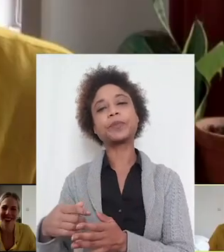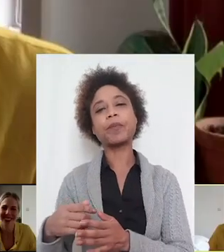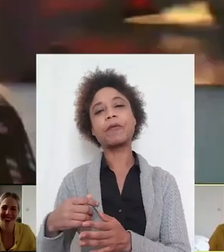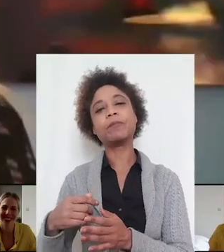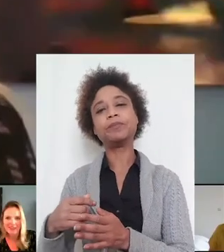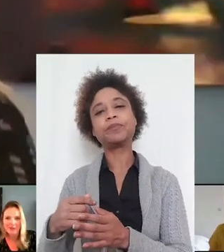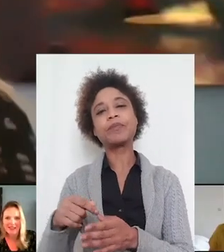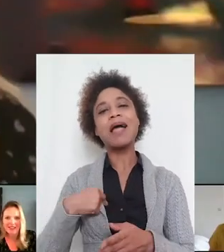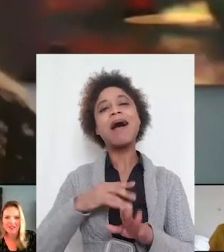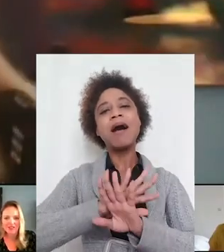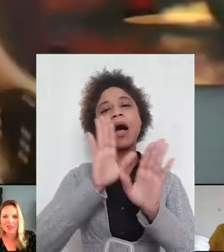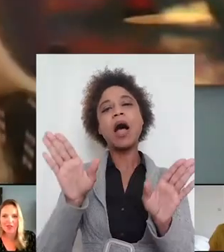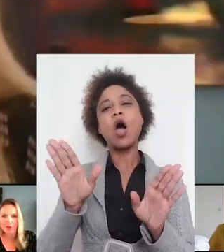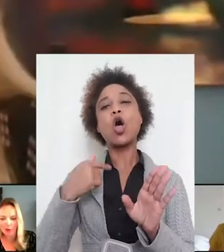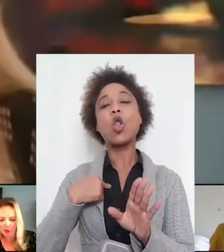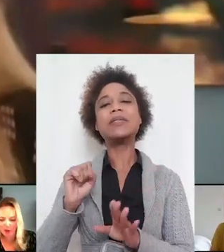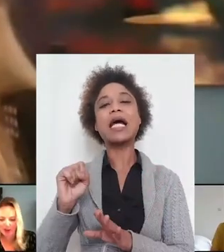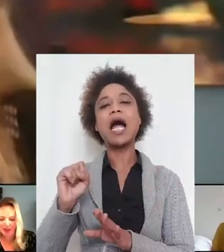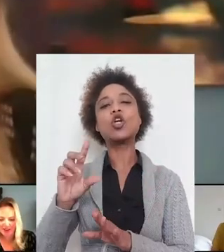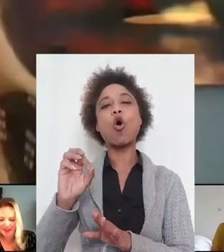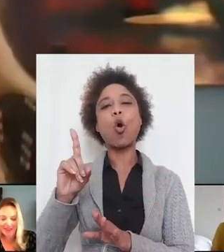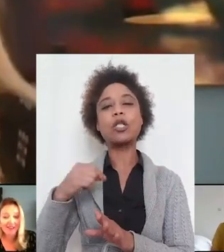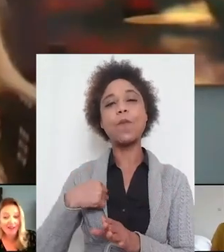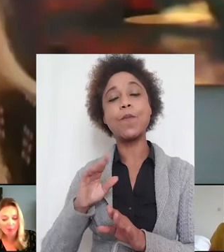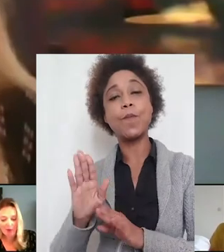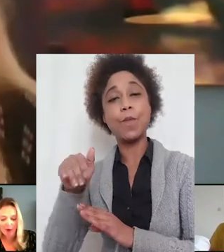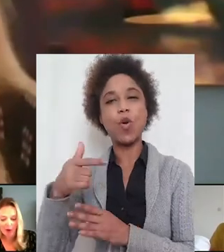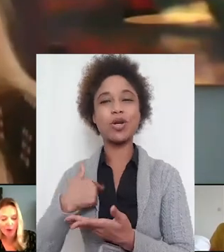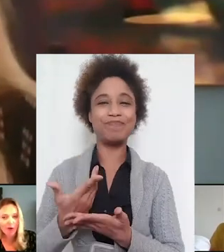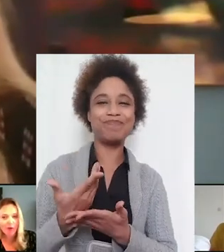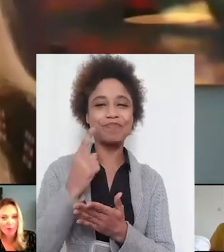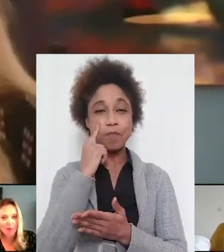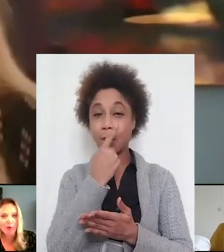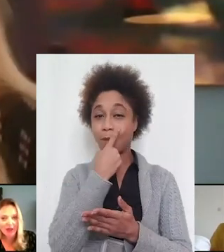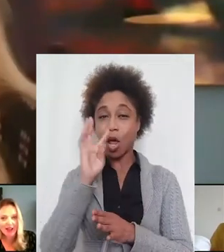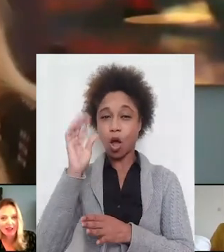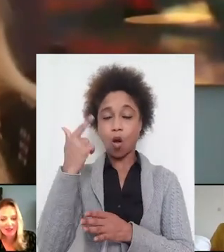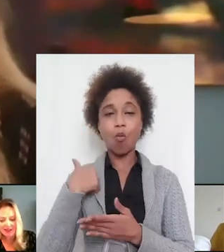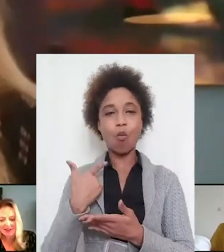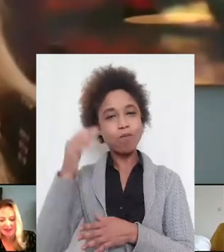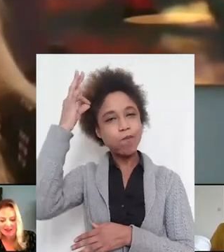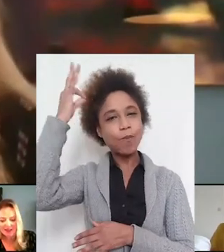Hallo, ik ben Saartje Oldenburg. Heb blauwe ogen, blond haar.